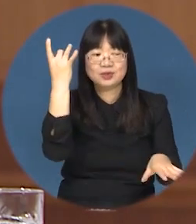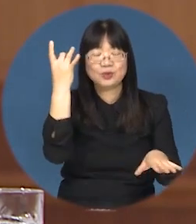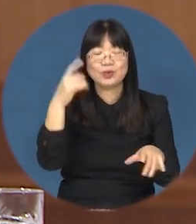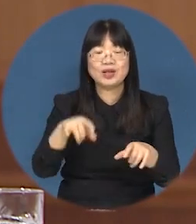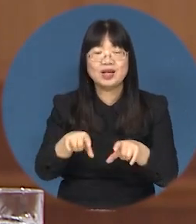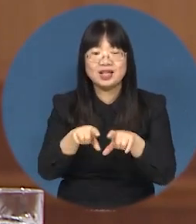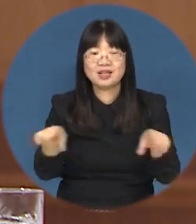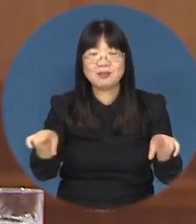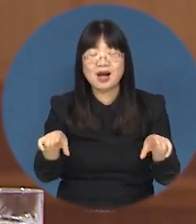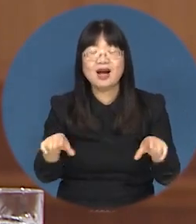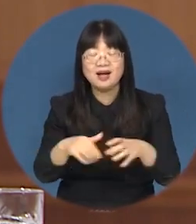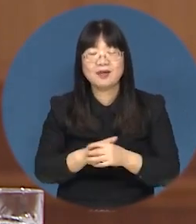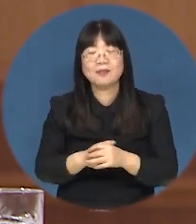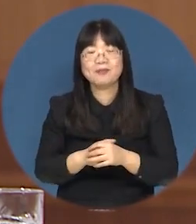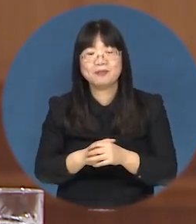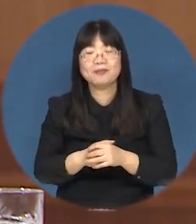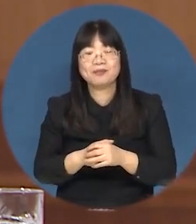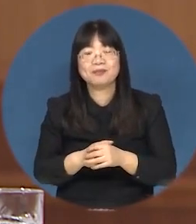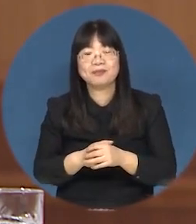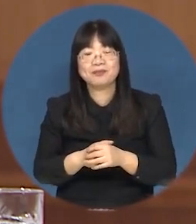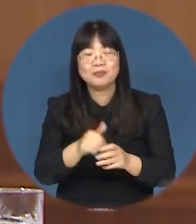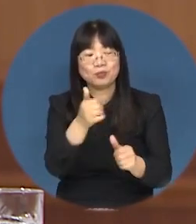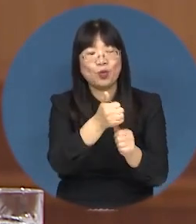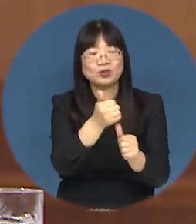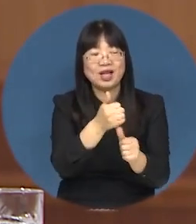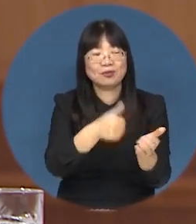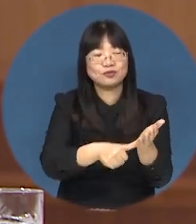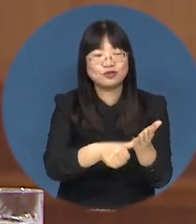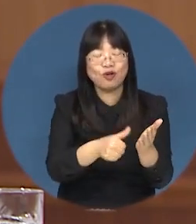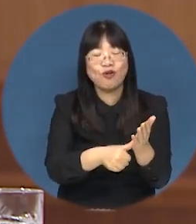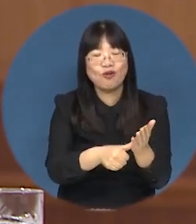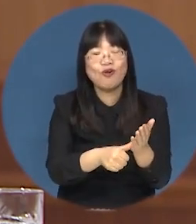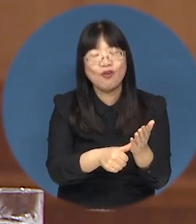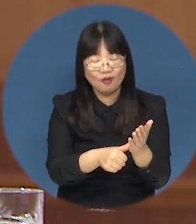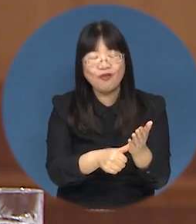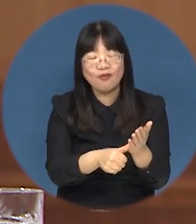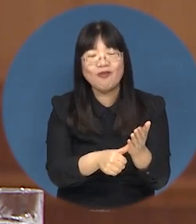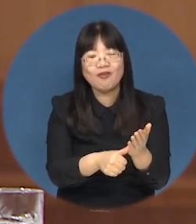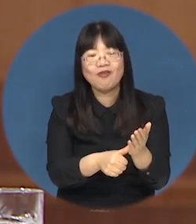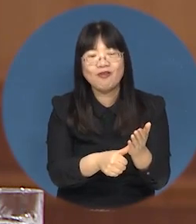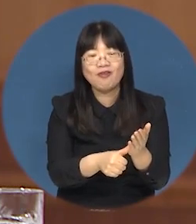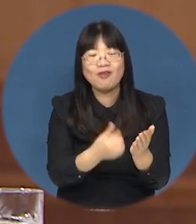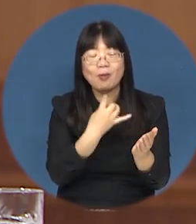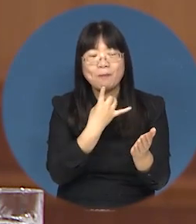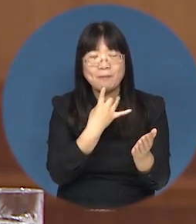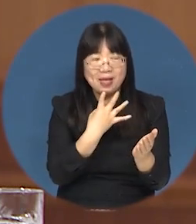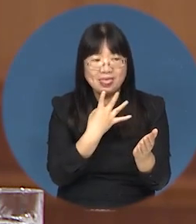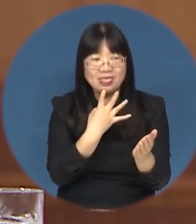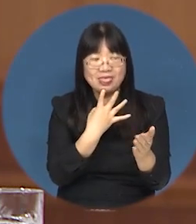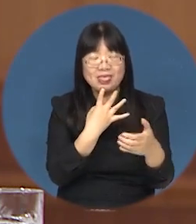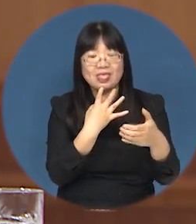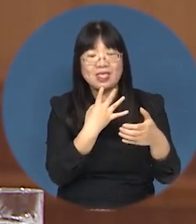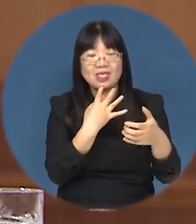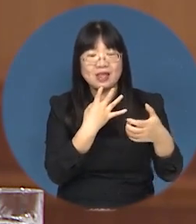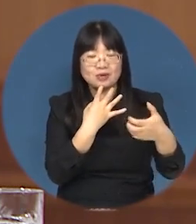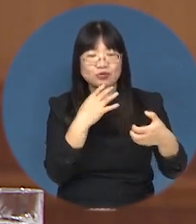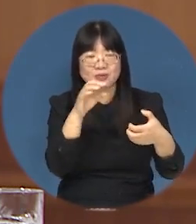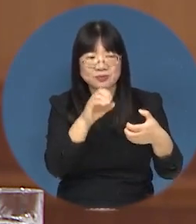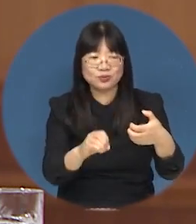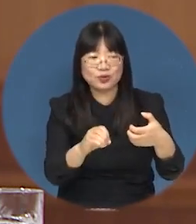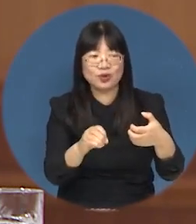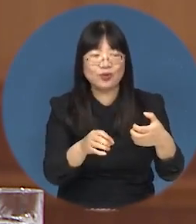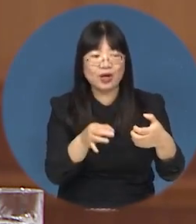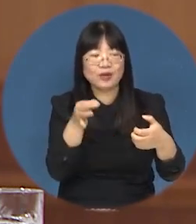일반 의수족 이렇게 말해야 되겠네요. 그렇습니다. 그냥, 예. 그냥 가장 기초가 되는 의수족 비용의 90%를